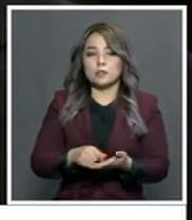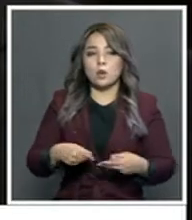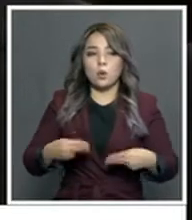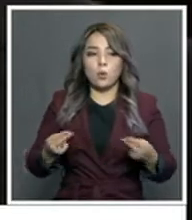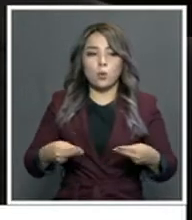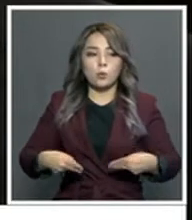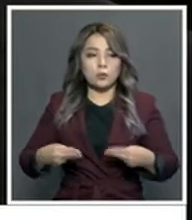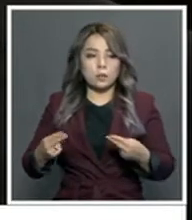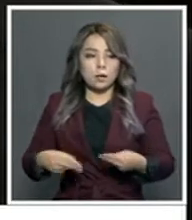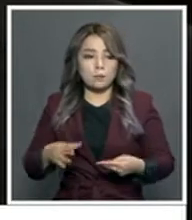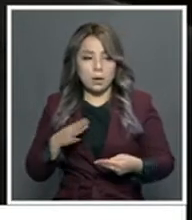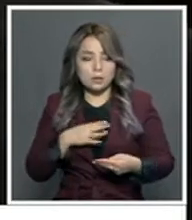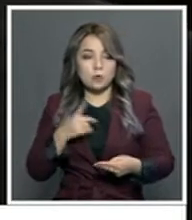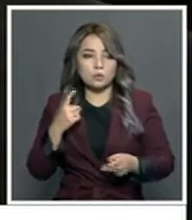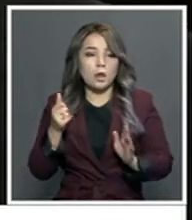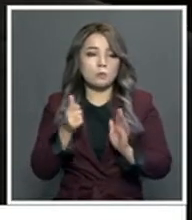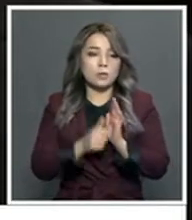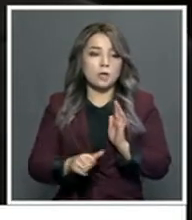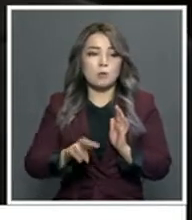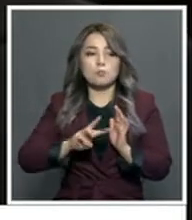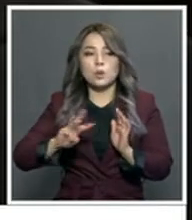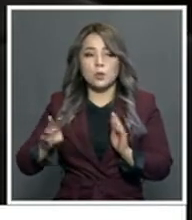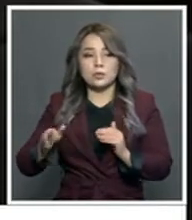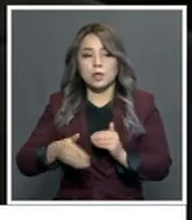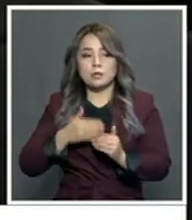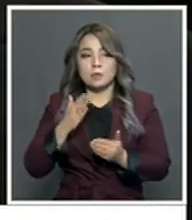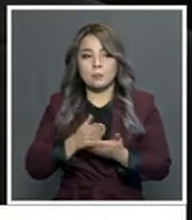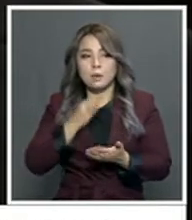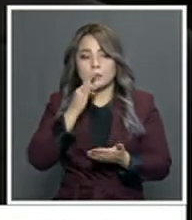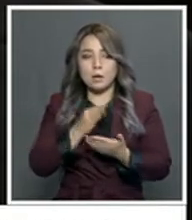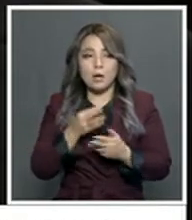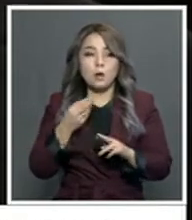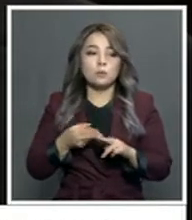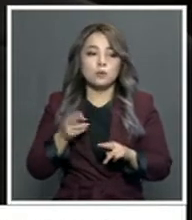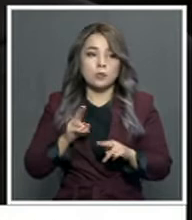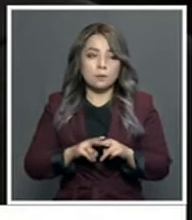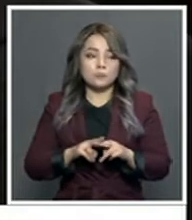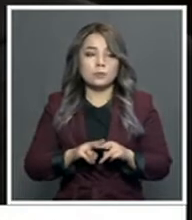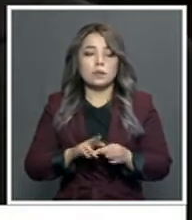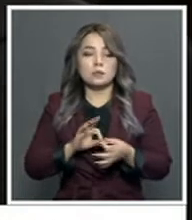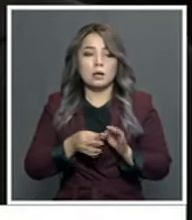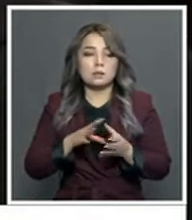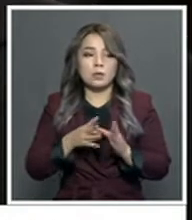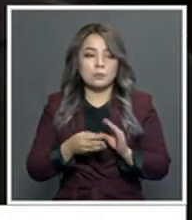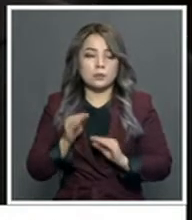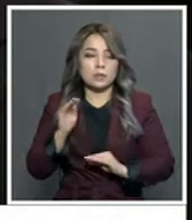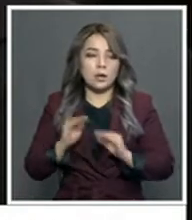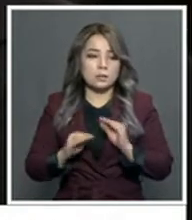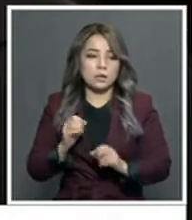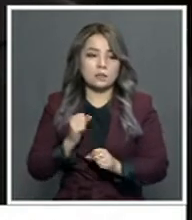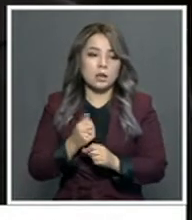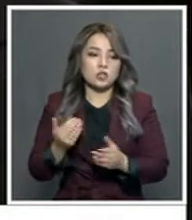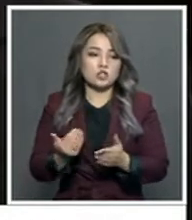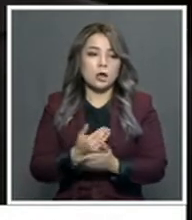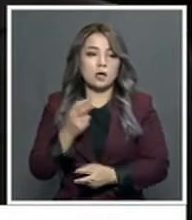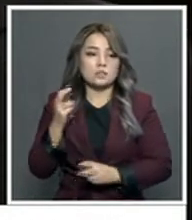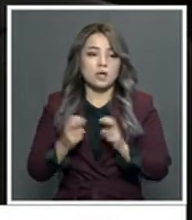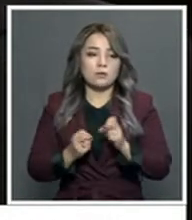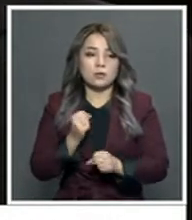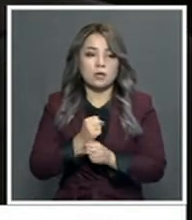сомасы 160 миллионға шықты. Ол жаңағы мебель өндіру саласы, жаңа зауыт салатын